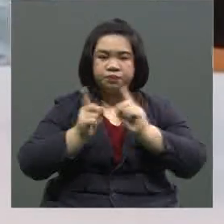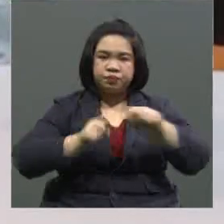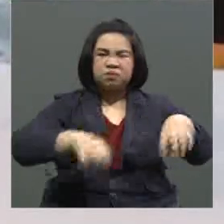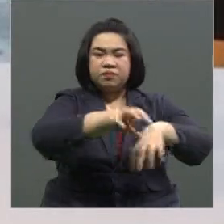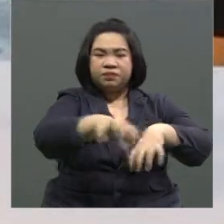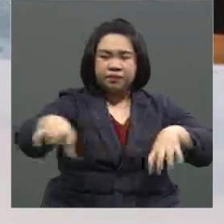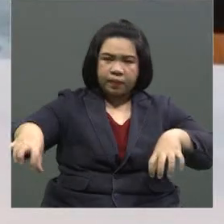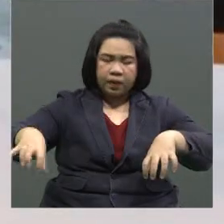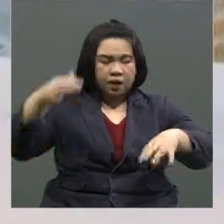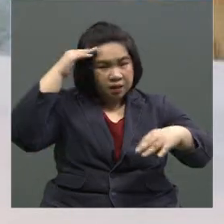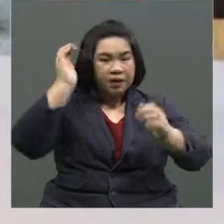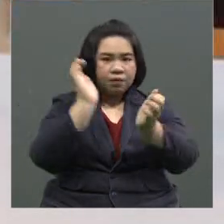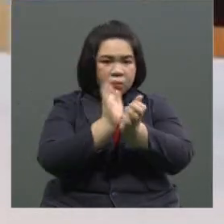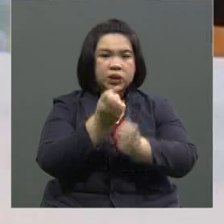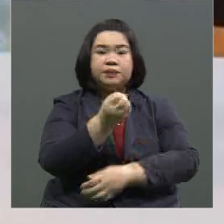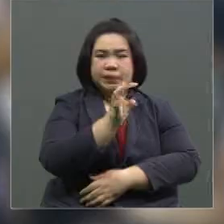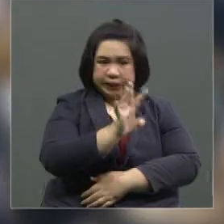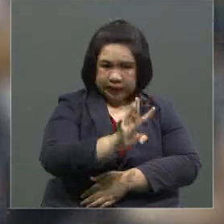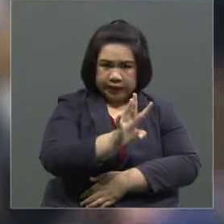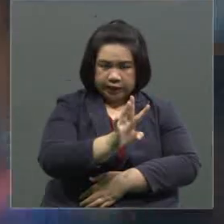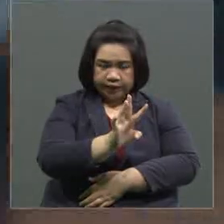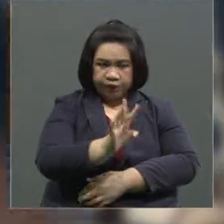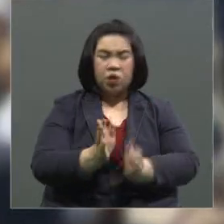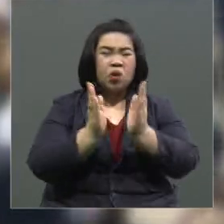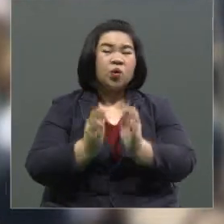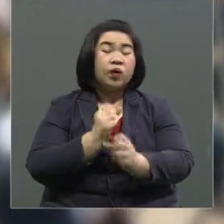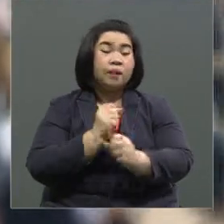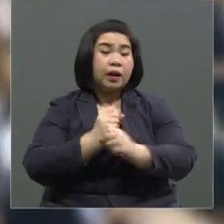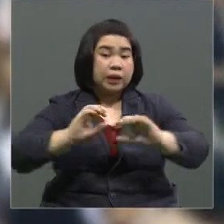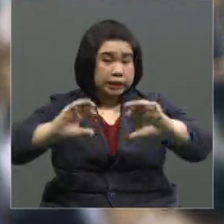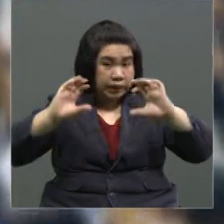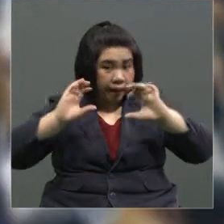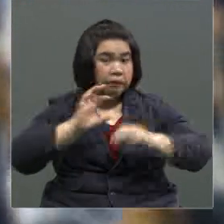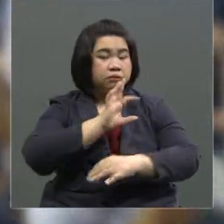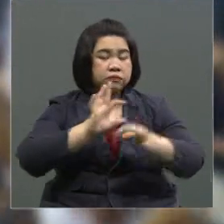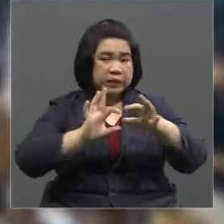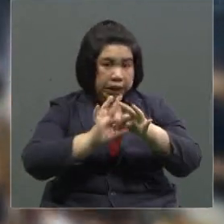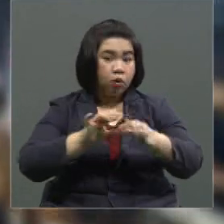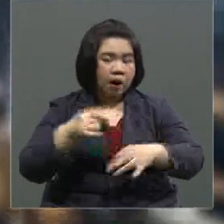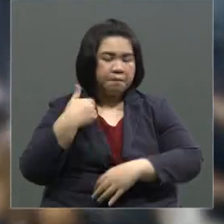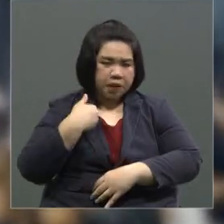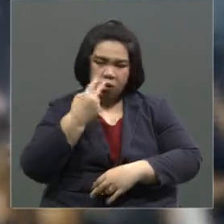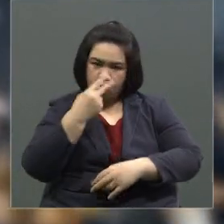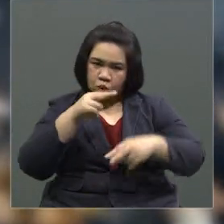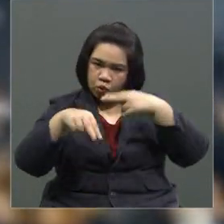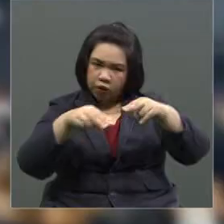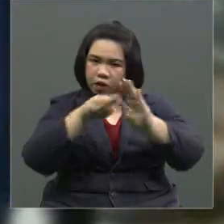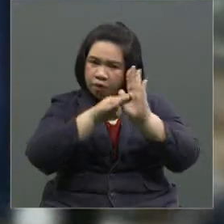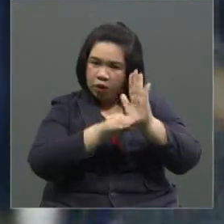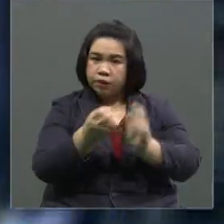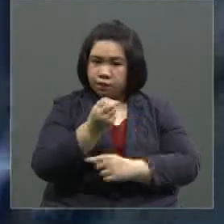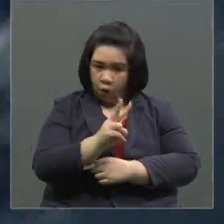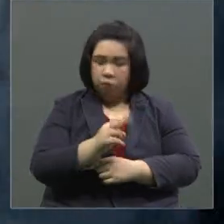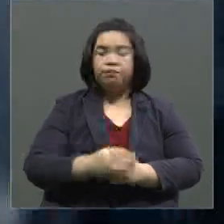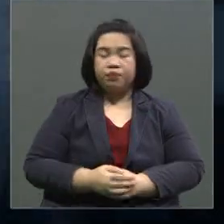านีตำรวจทั้ง14แห่งมีส่วนราชการที่เกี่ยวข้องไปตรวจสอบ12มาตรการอย่างเข้มงวดด้วยนะคะโดยห้ามเด็กค่